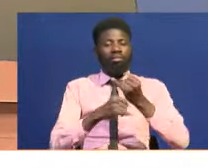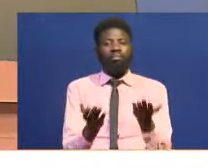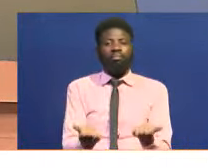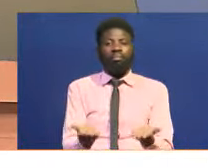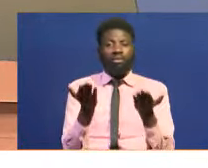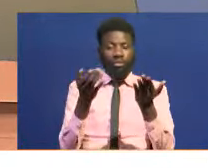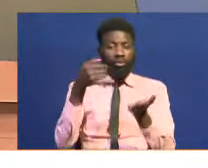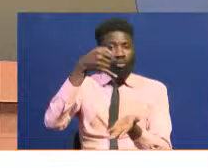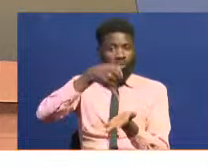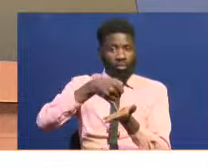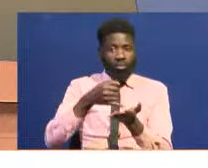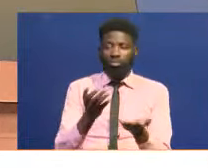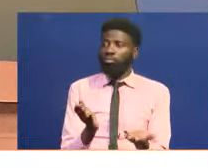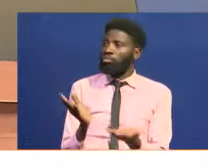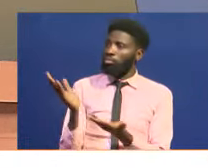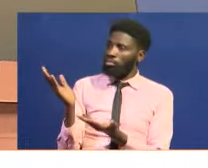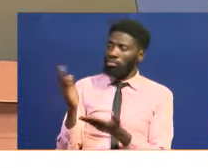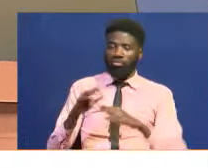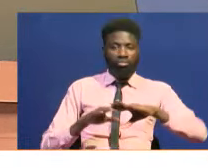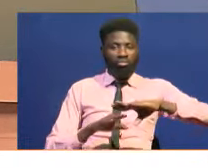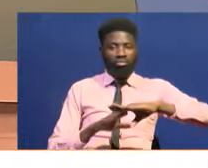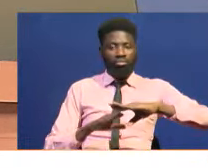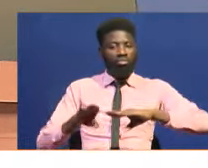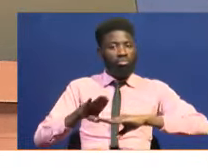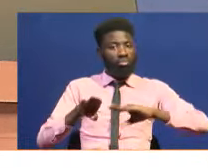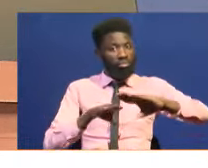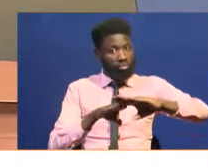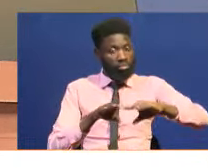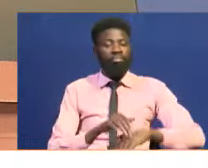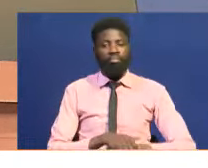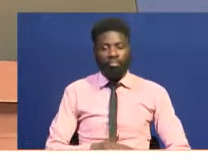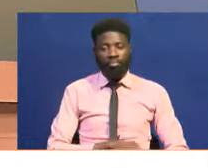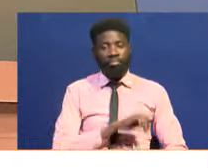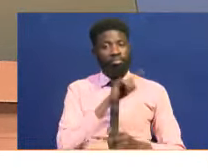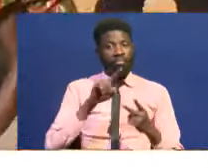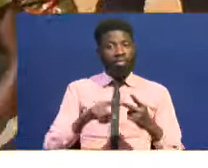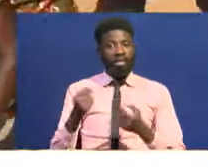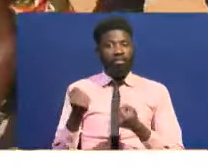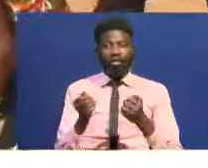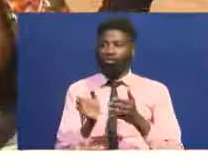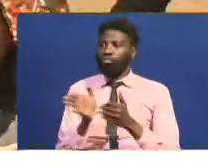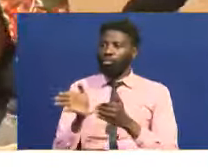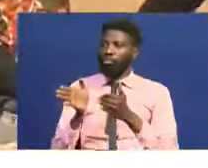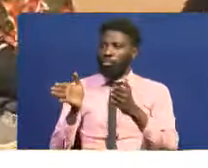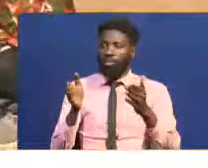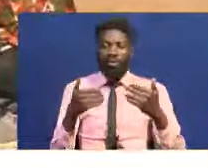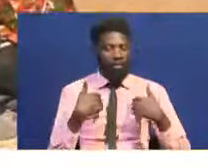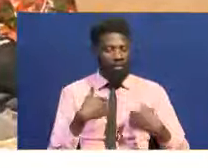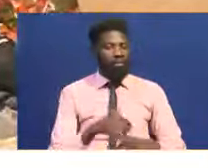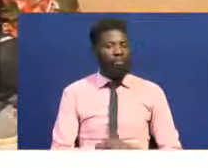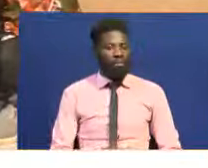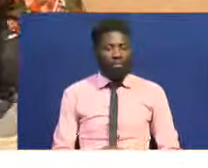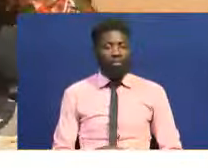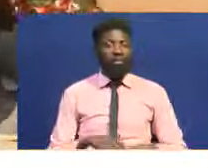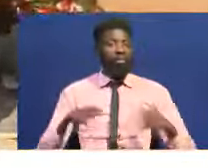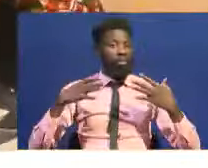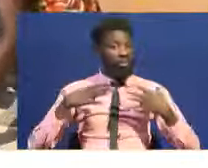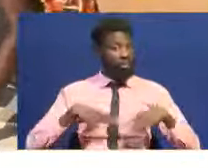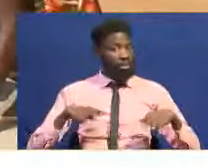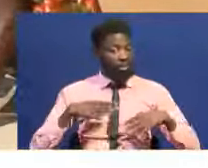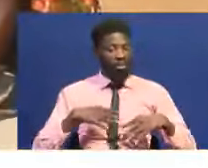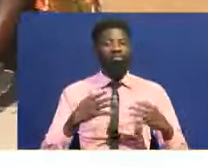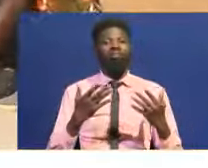uwekaji matarumba na maeneo ya kuegesha magari. Wakazi wa mji huo wamepongeza bunge la seneti kwa kuchagua kaunti ya